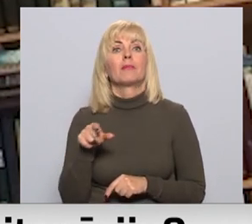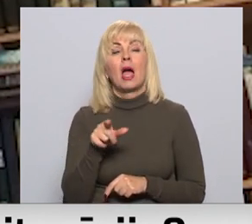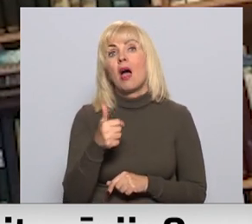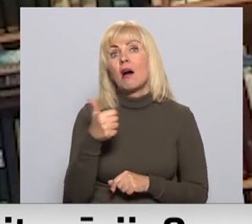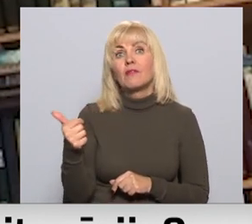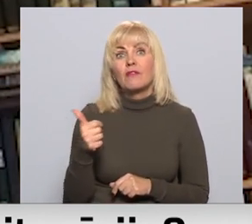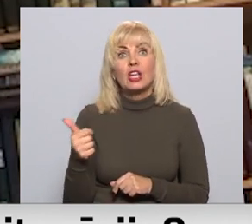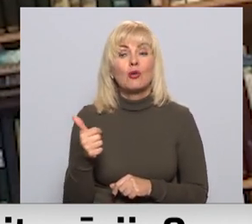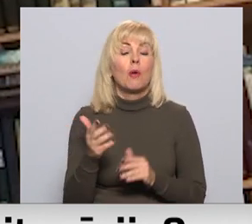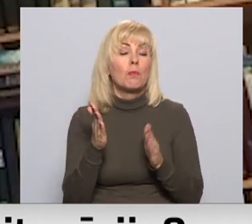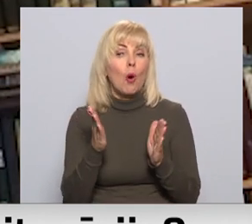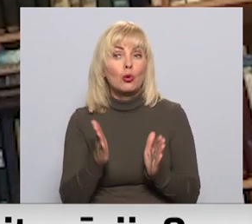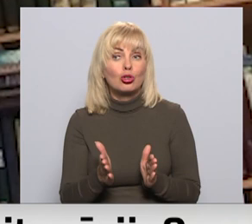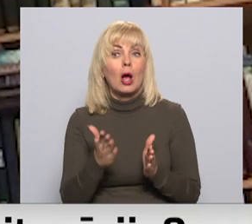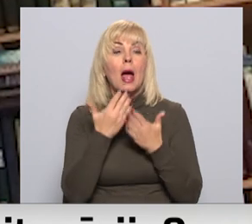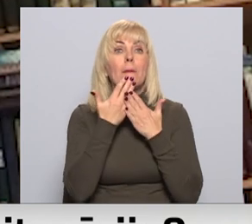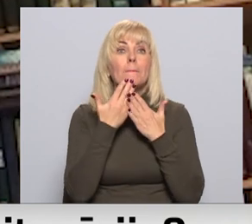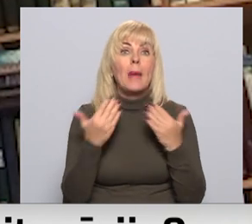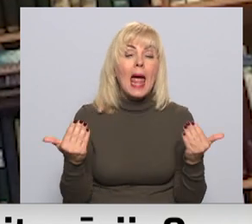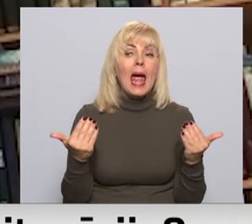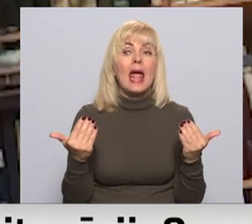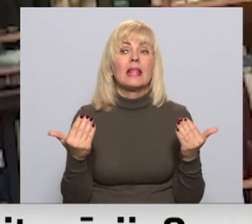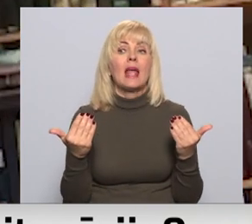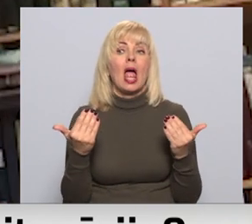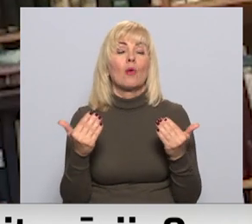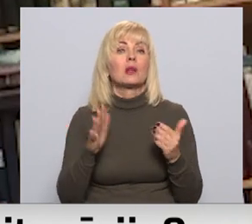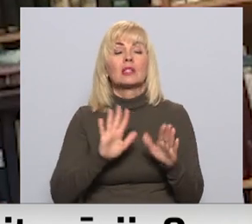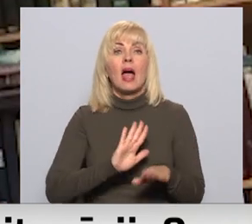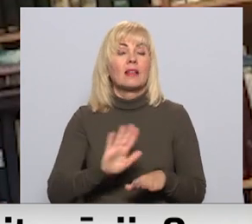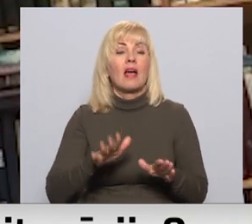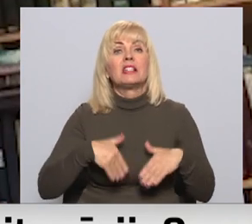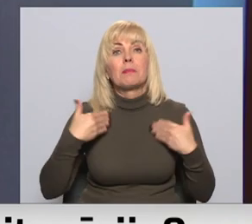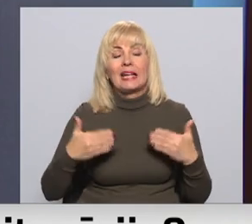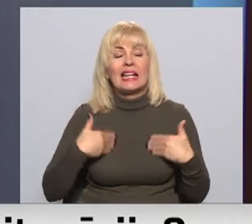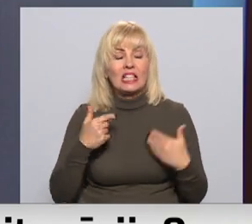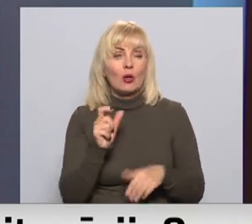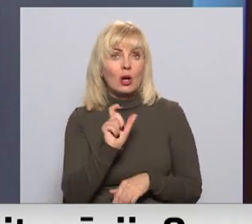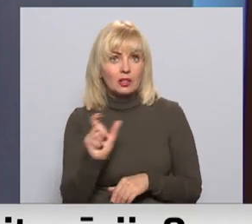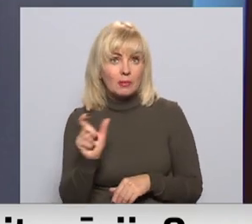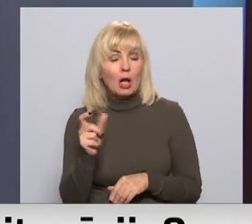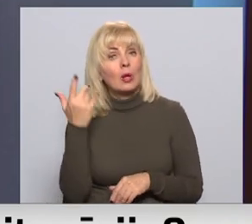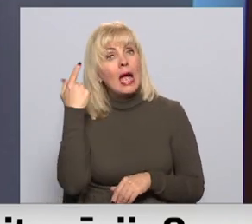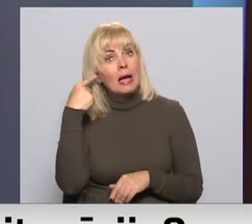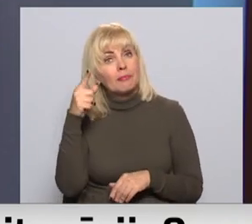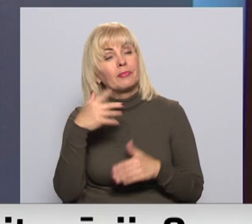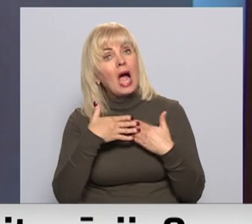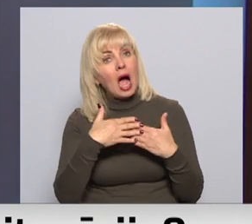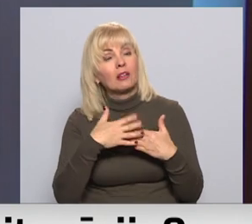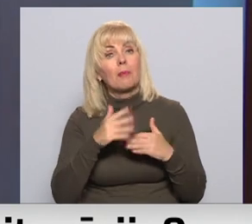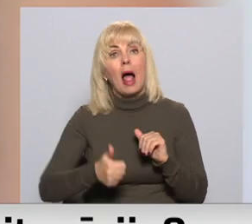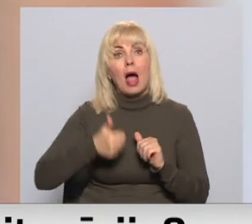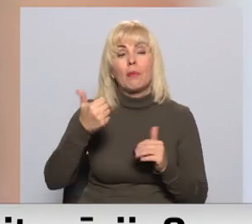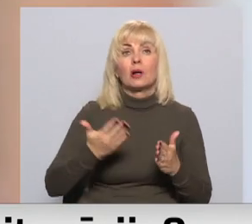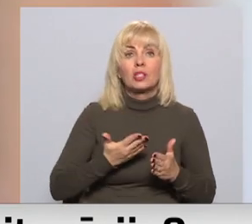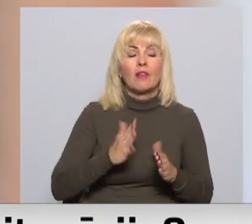viņu mūža pēdējos un nebūt nepriecīgajos mirkļos. Iniciatīvai būtu jābūt par labāku dzīvi, nevis